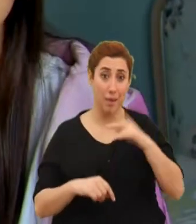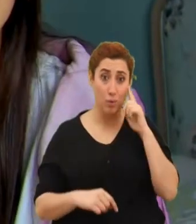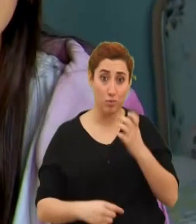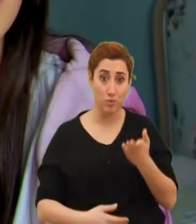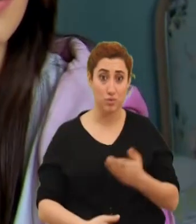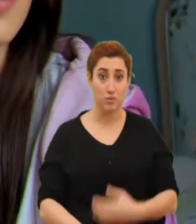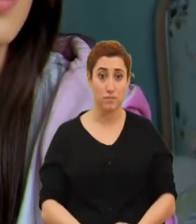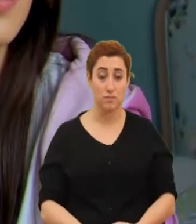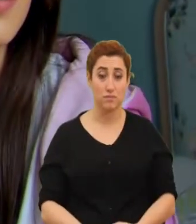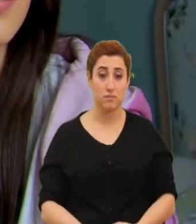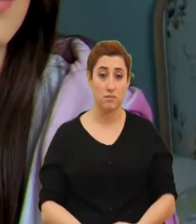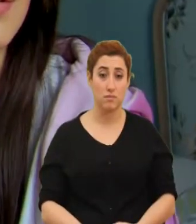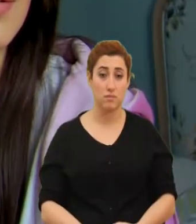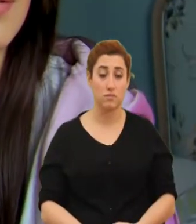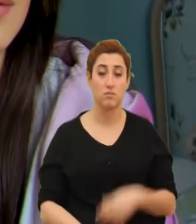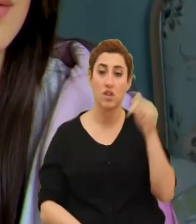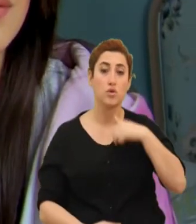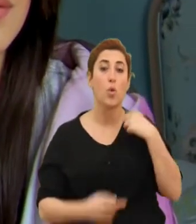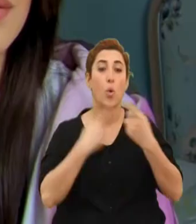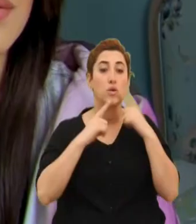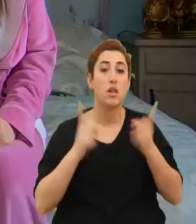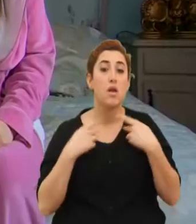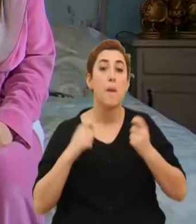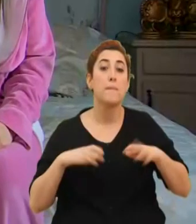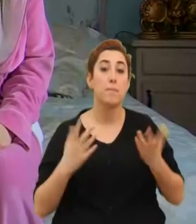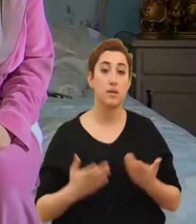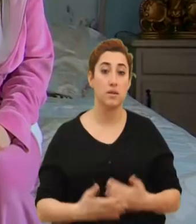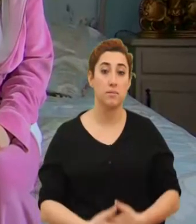mı bekliyorsun? Hayır, aşağıda konuşamadım.